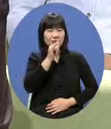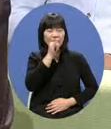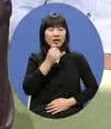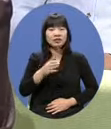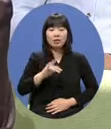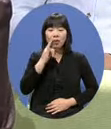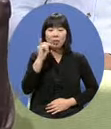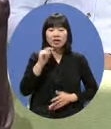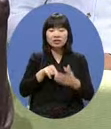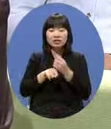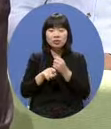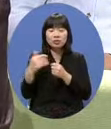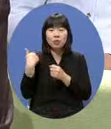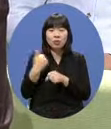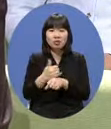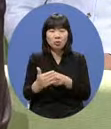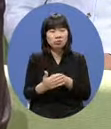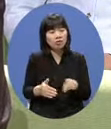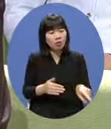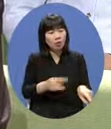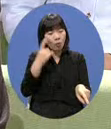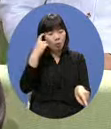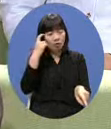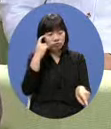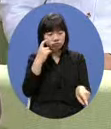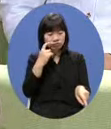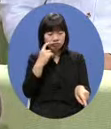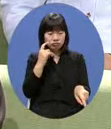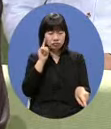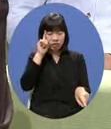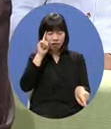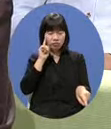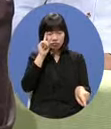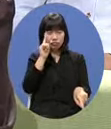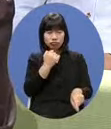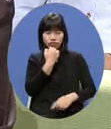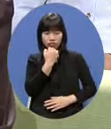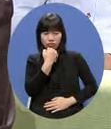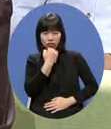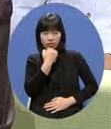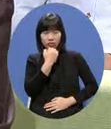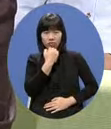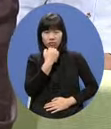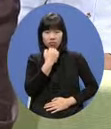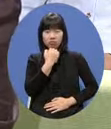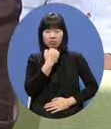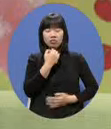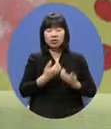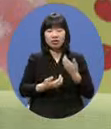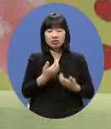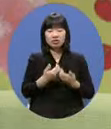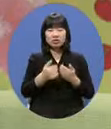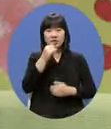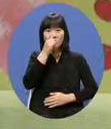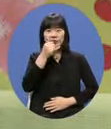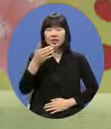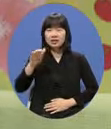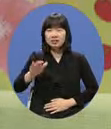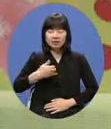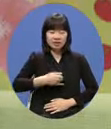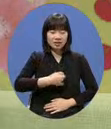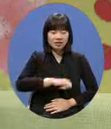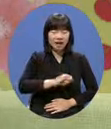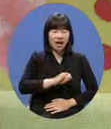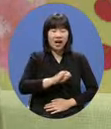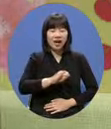쟤는 왜도 아닌 왜 증을 또 를내는 생는 거죠 아 근데 저는 알면서도 막 애 약 올린다고 그랬는데